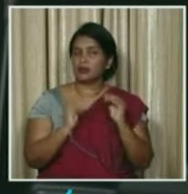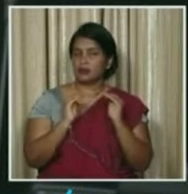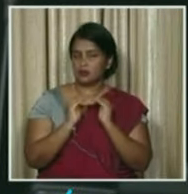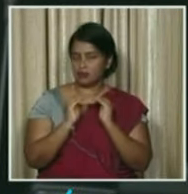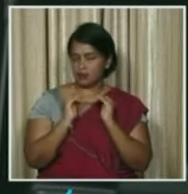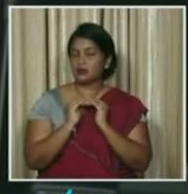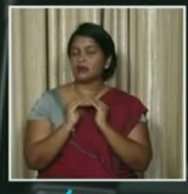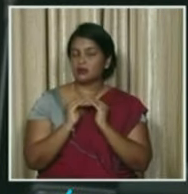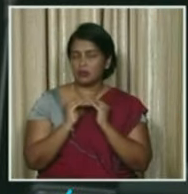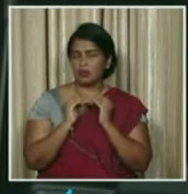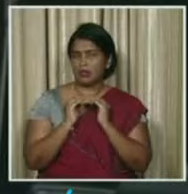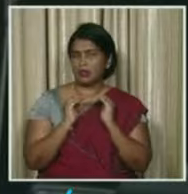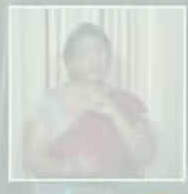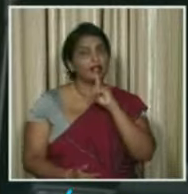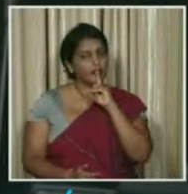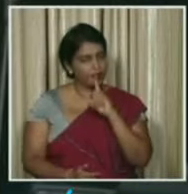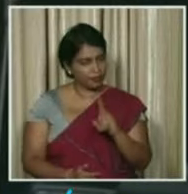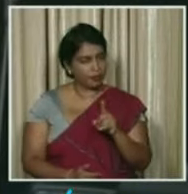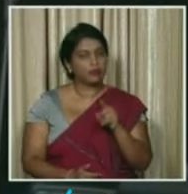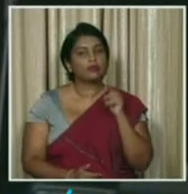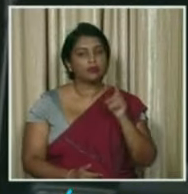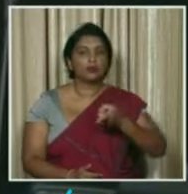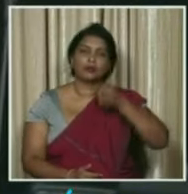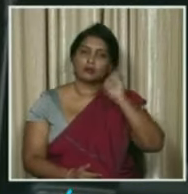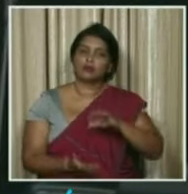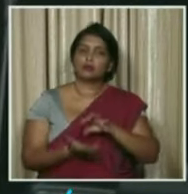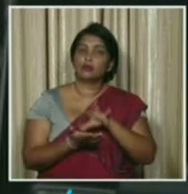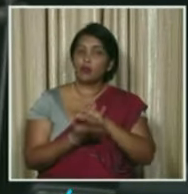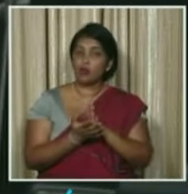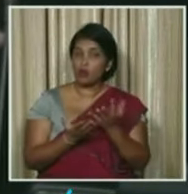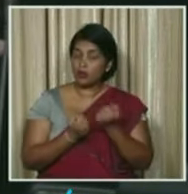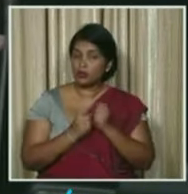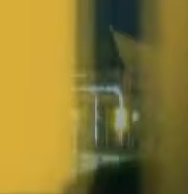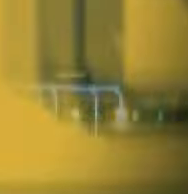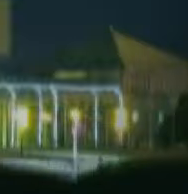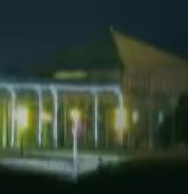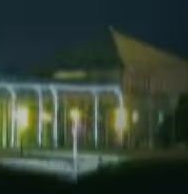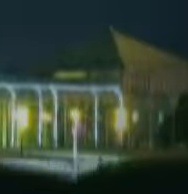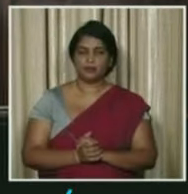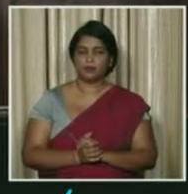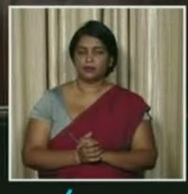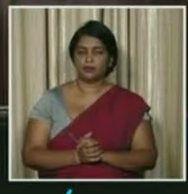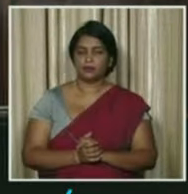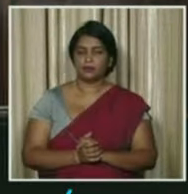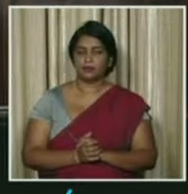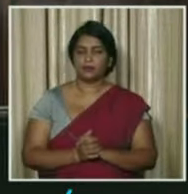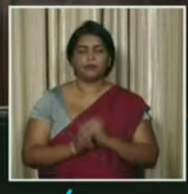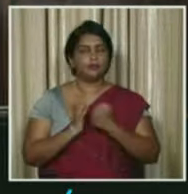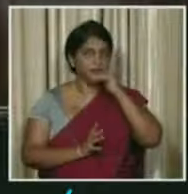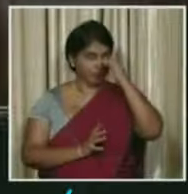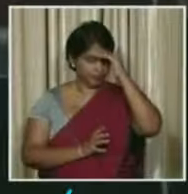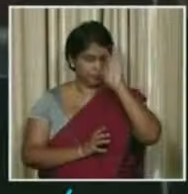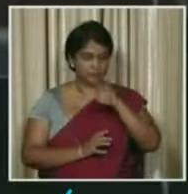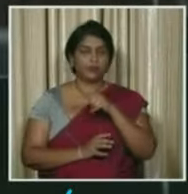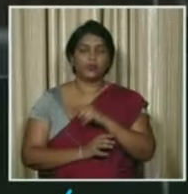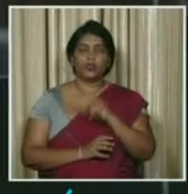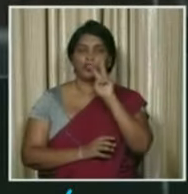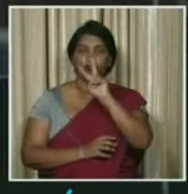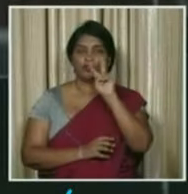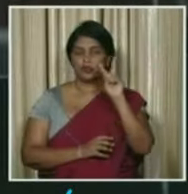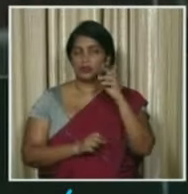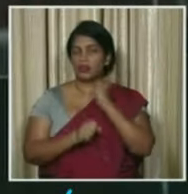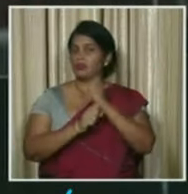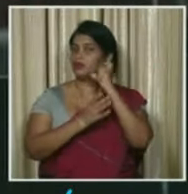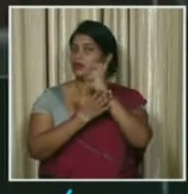අනනුකූලයි නැත්නම් පටහැනි කියලා කිව්වත් ඒක සම්මත කරගන්න ඕන නම් මේ පාර්ලිමේන්තුවට බලය තියෙනවා. ගරු කථානායකතුමනි 22